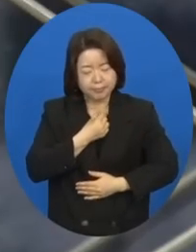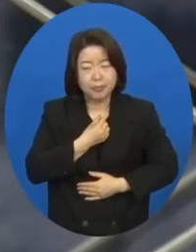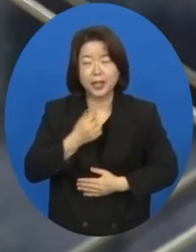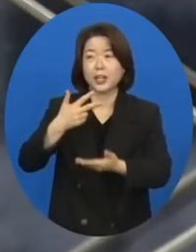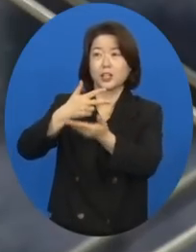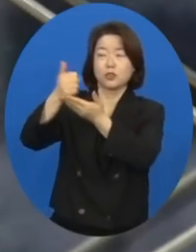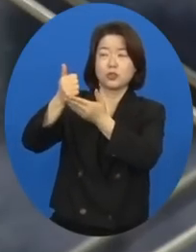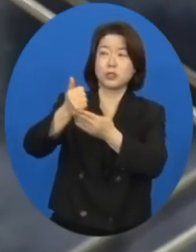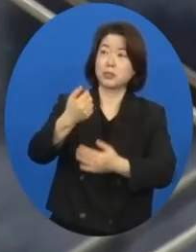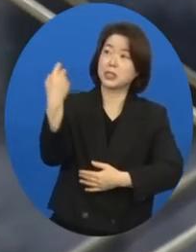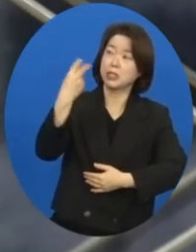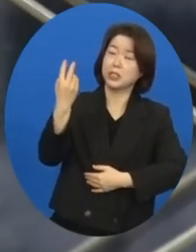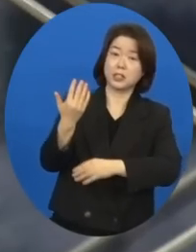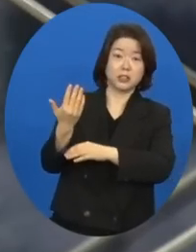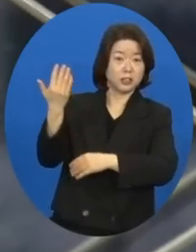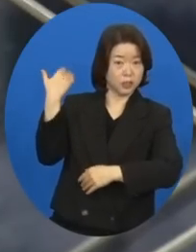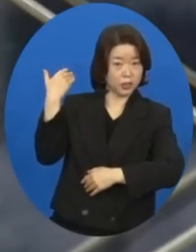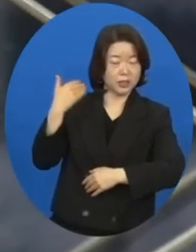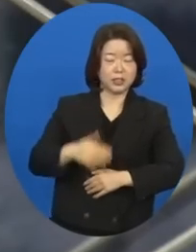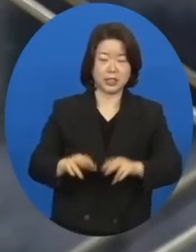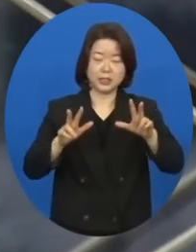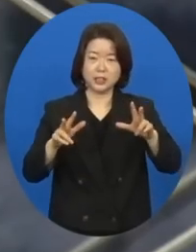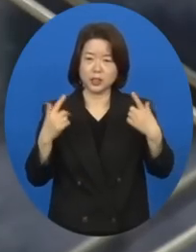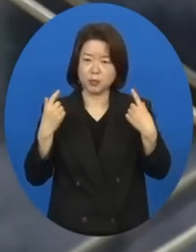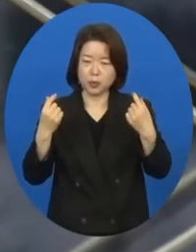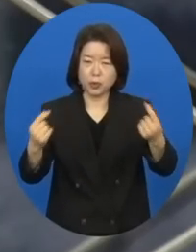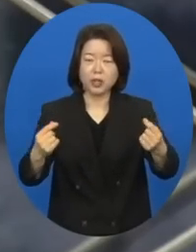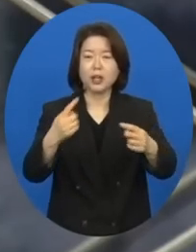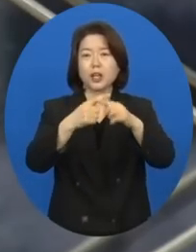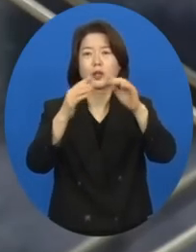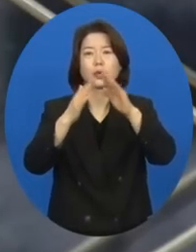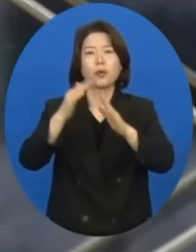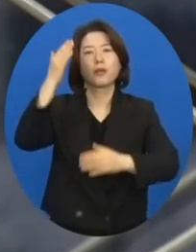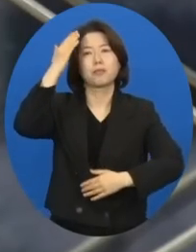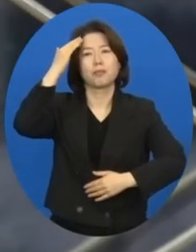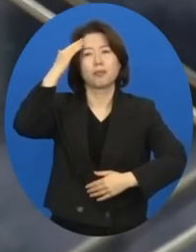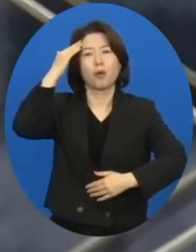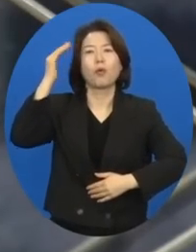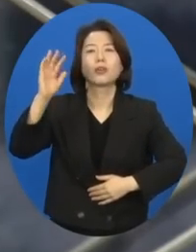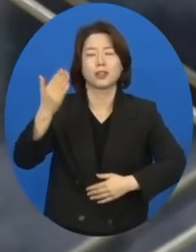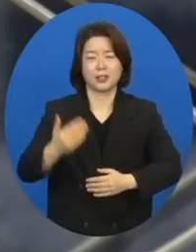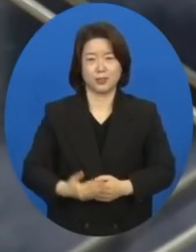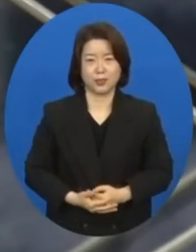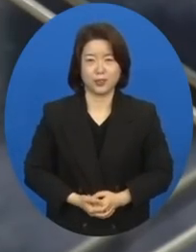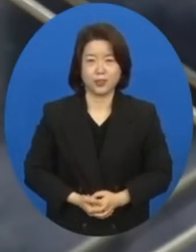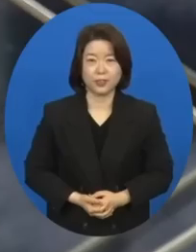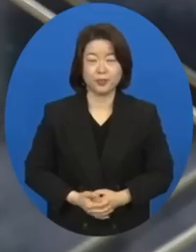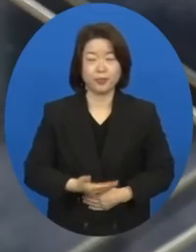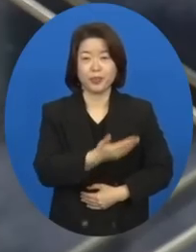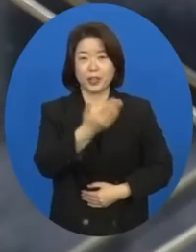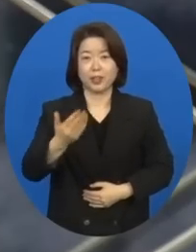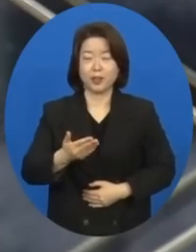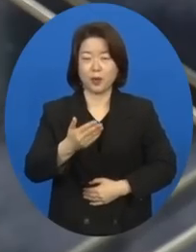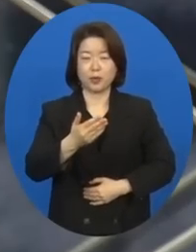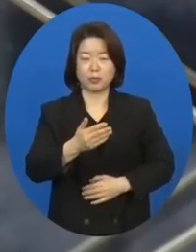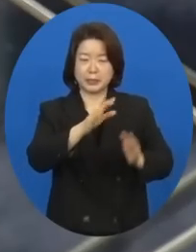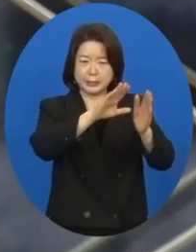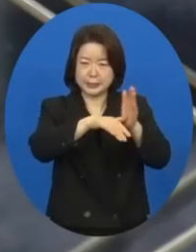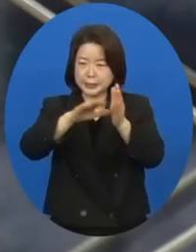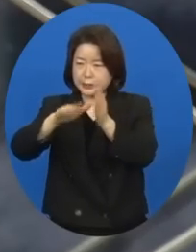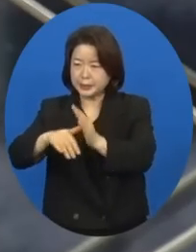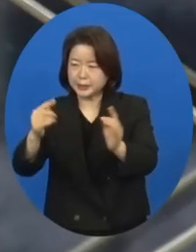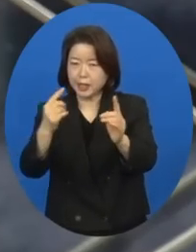2000년 전이나 지금이나 동일하게 교회의 머리가 되시기 때문입니다. 여러분, 세대가 변해도